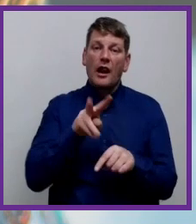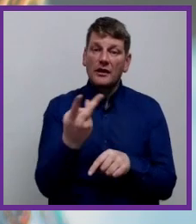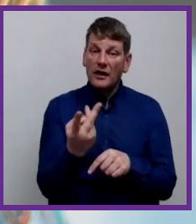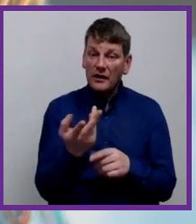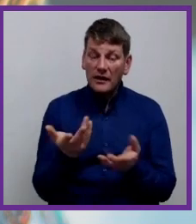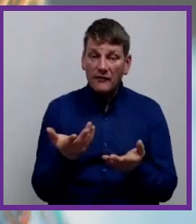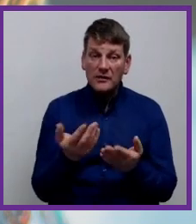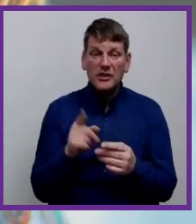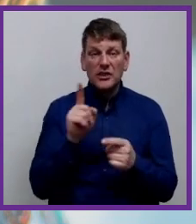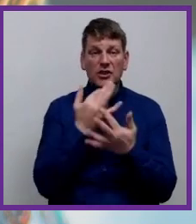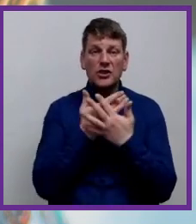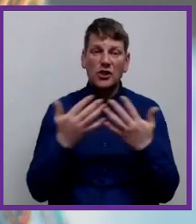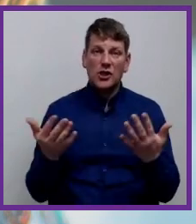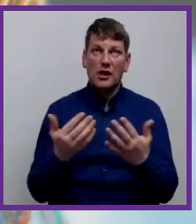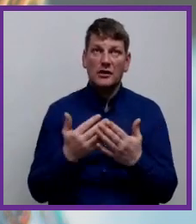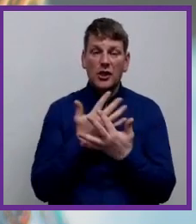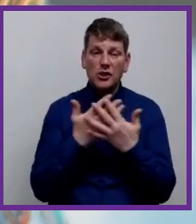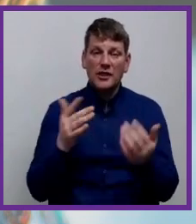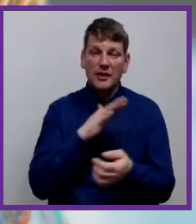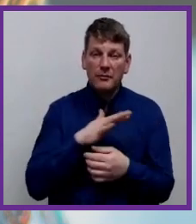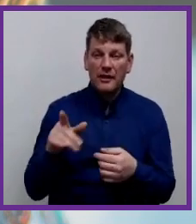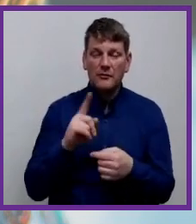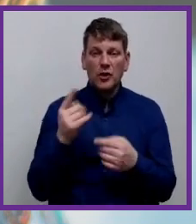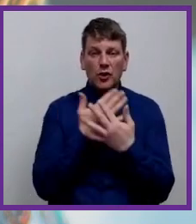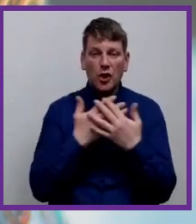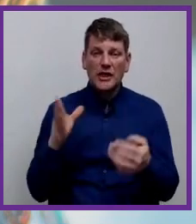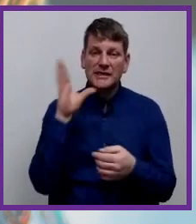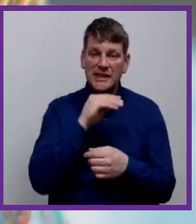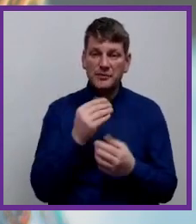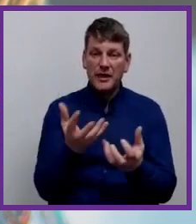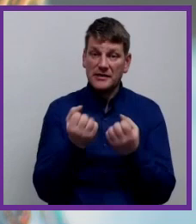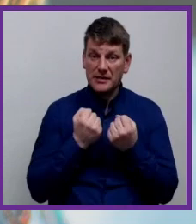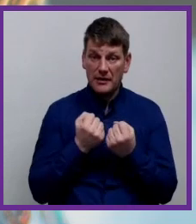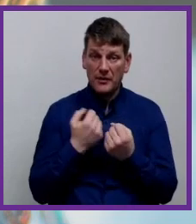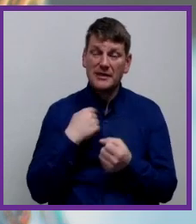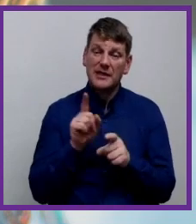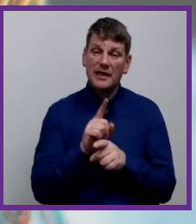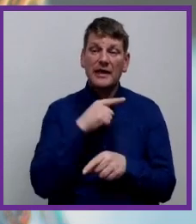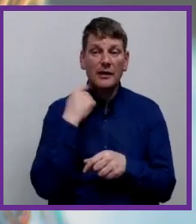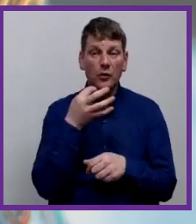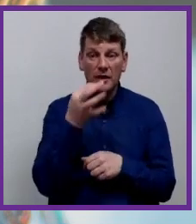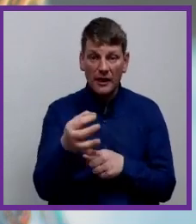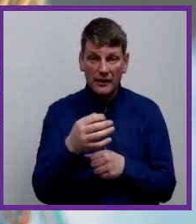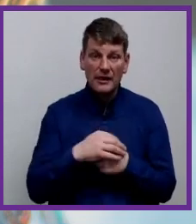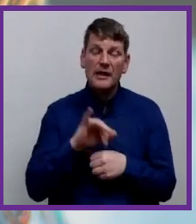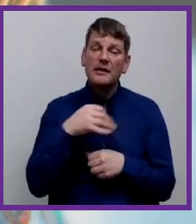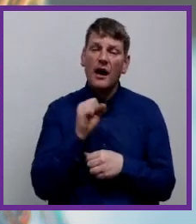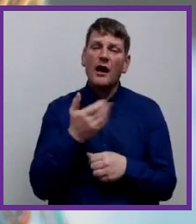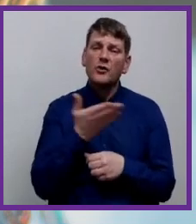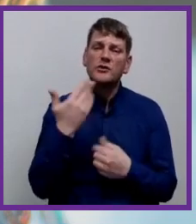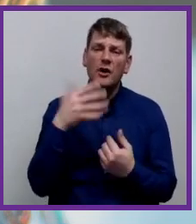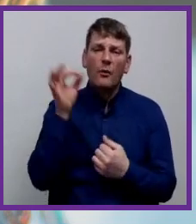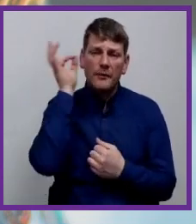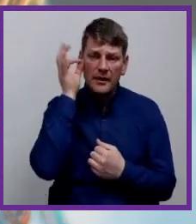te, dažādiem bērniem ir dažādas iespējas saņemt. Un es arī gribu teikt, ka, jā, jūs jau minējat, bet arī šis te